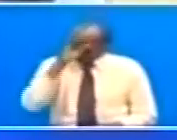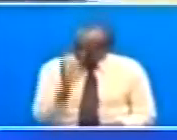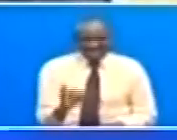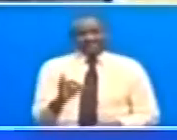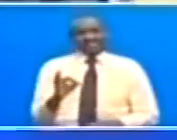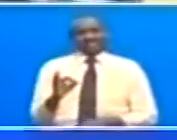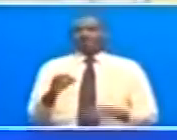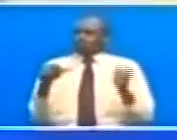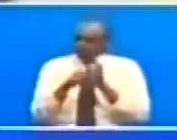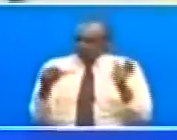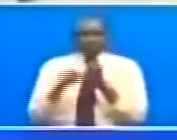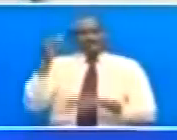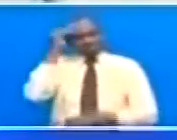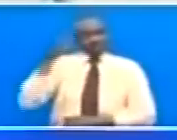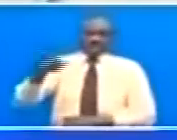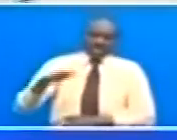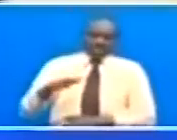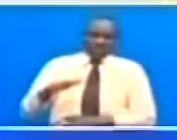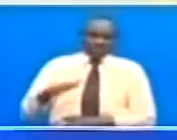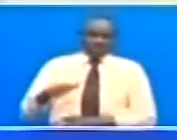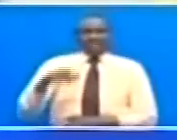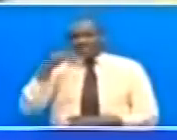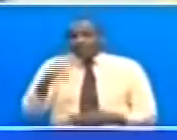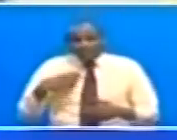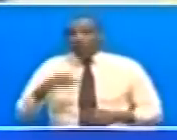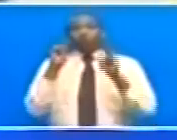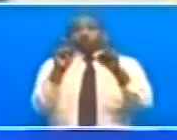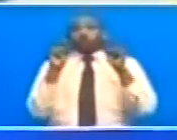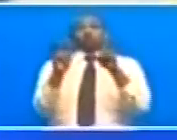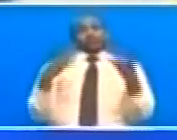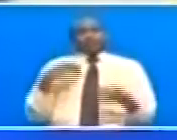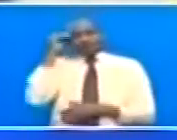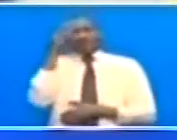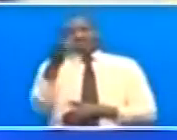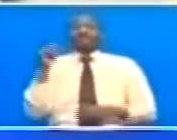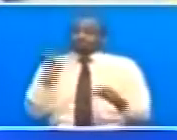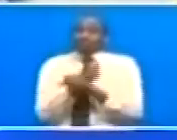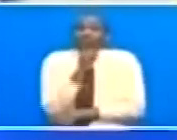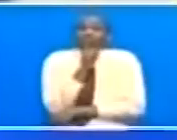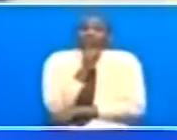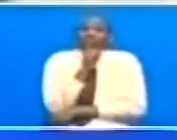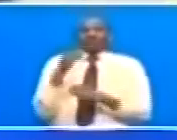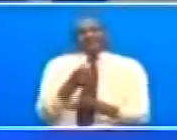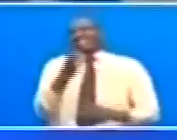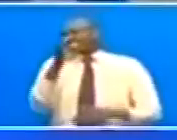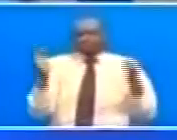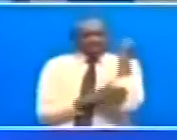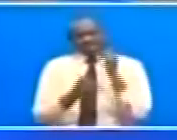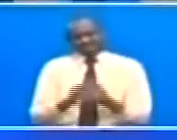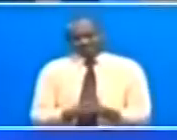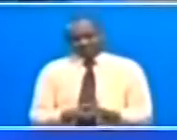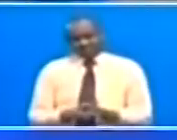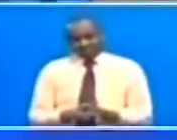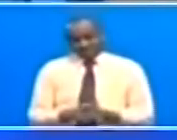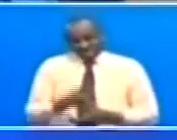serious academic flaw that economists of this country are just watching and they don't want to tell him. This is unfortunate.